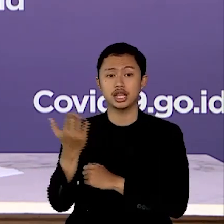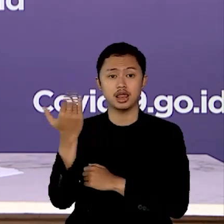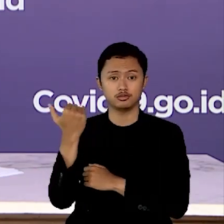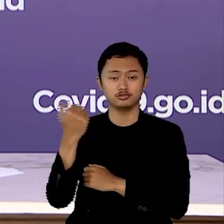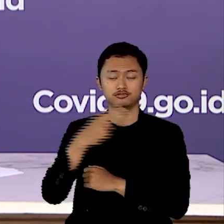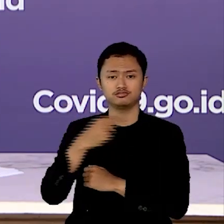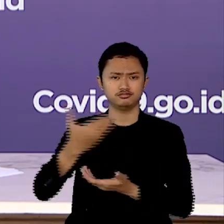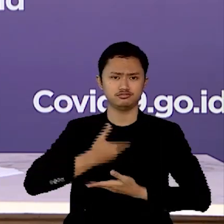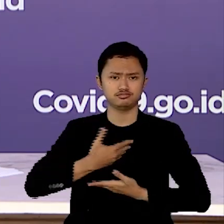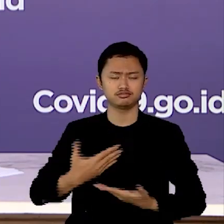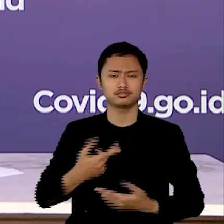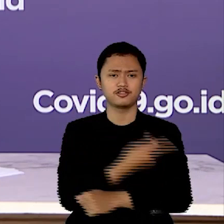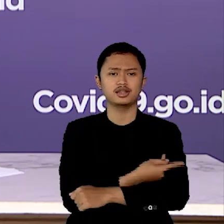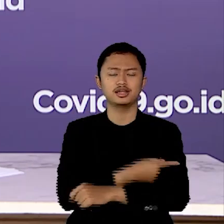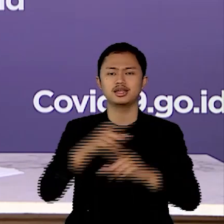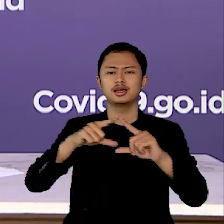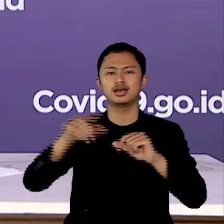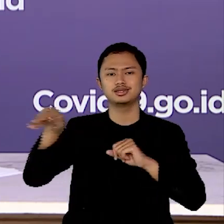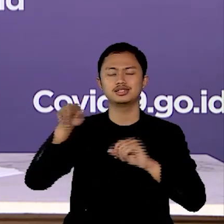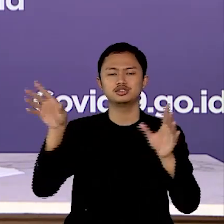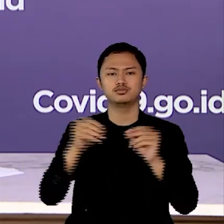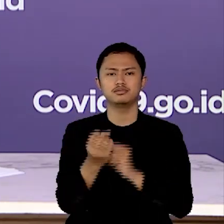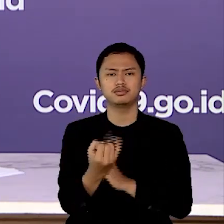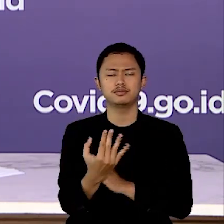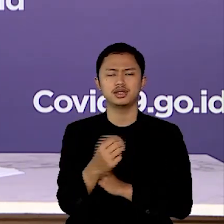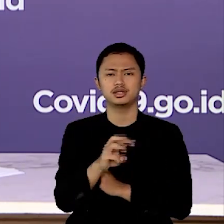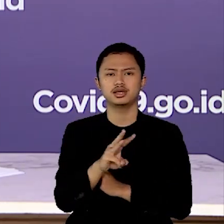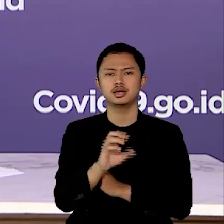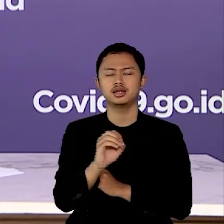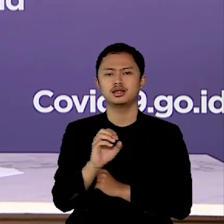Indonesia telah menerima vaksin astrazeneca sebanyak